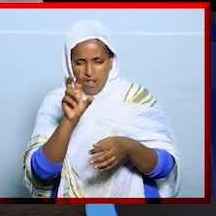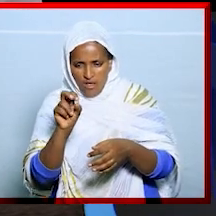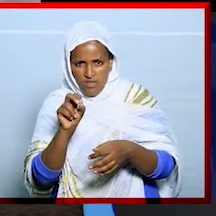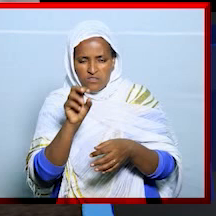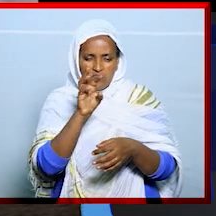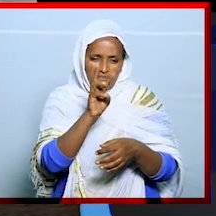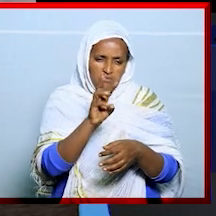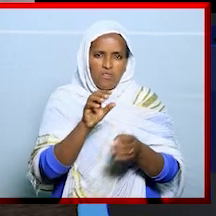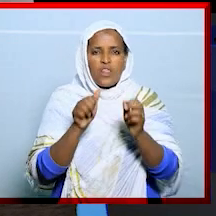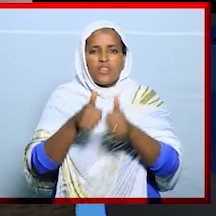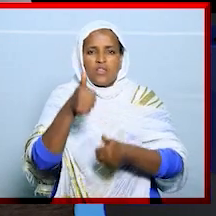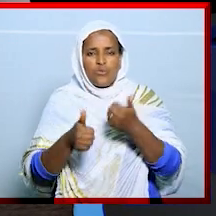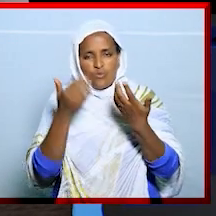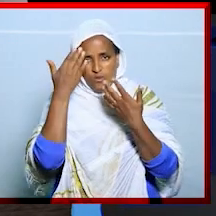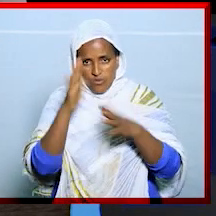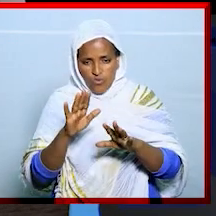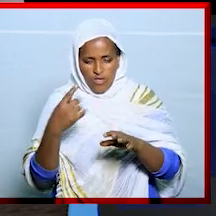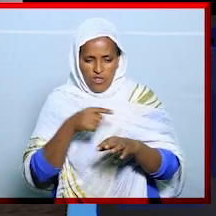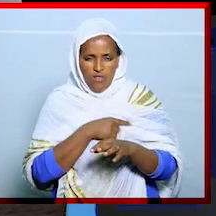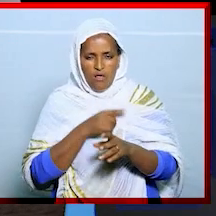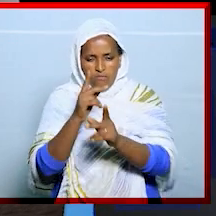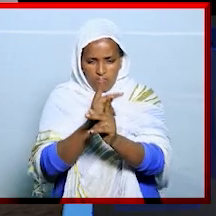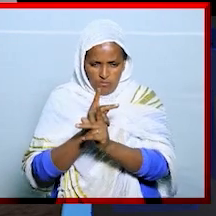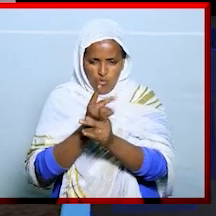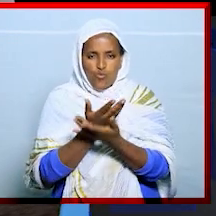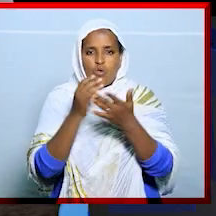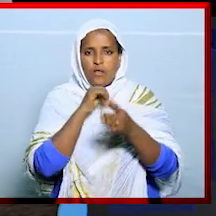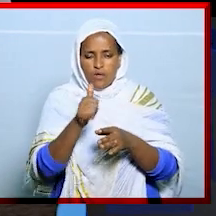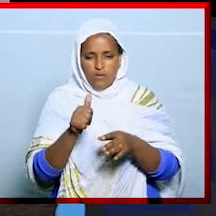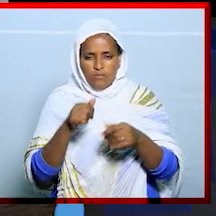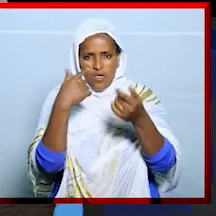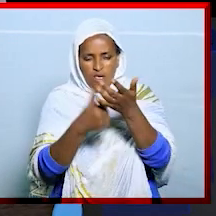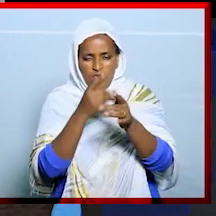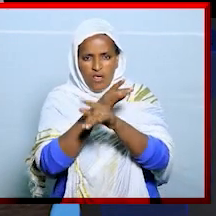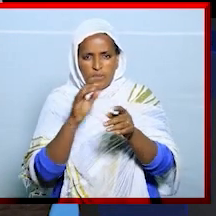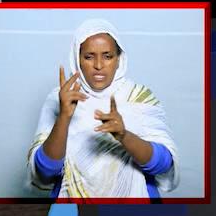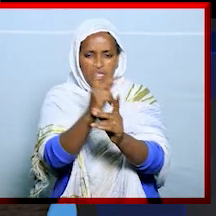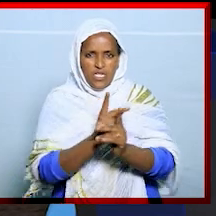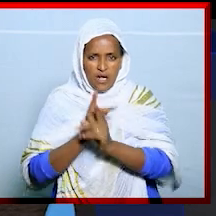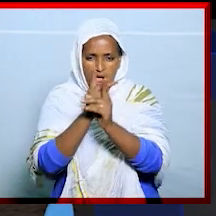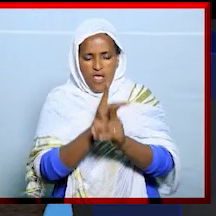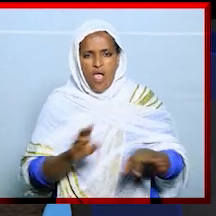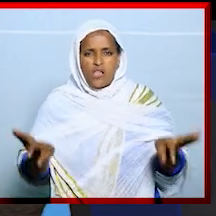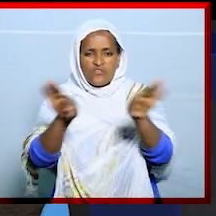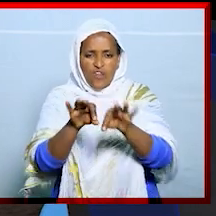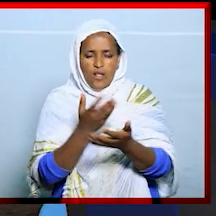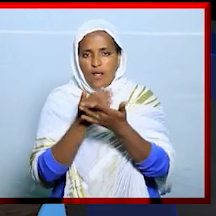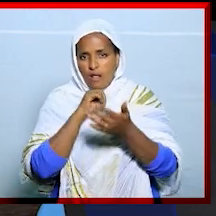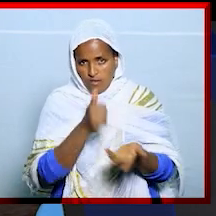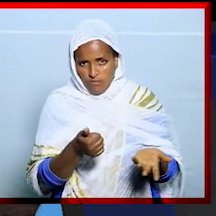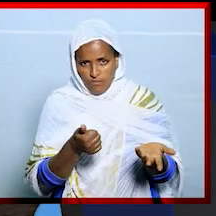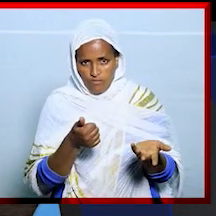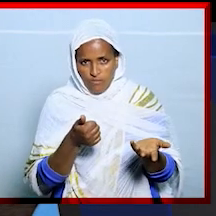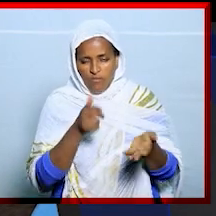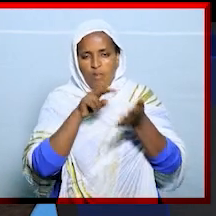ነው? 27 ነው? 30 ነው? ይሄ ያን ያክል የምንጠናቀቅበት ጉዳይ አይደለም። ይሄ ፕሪሲሽን ወይም ጥንቃቄ